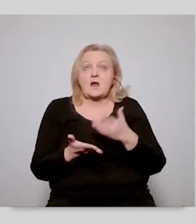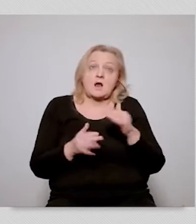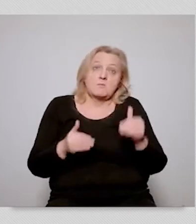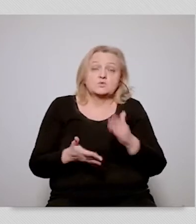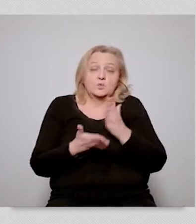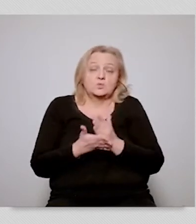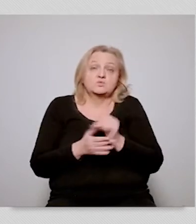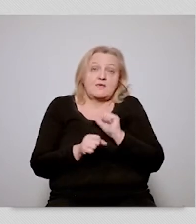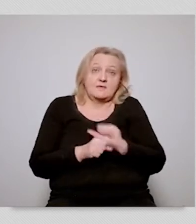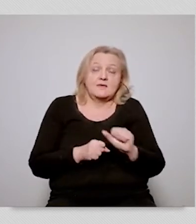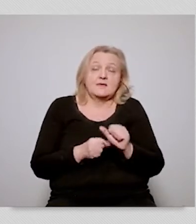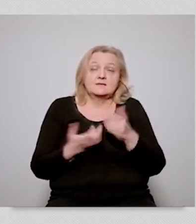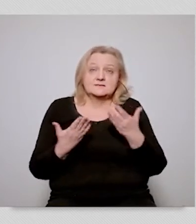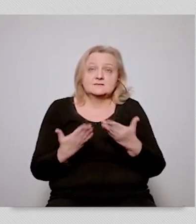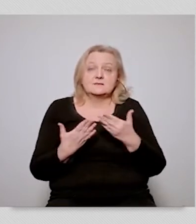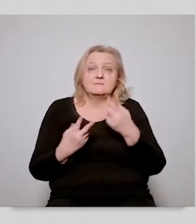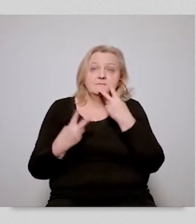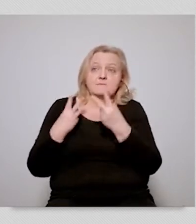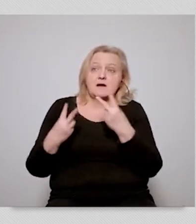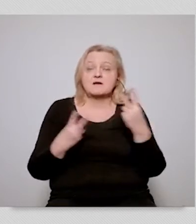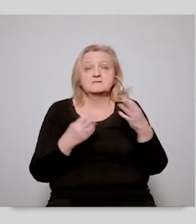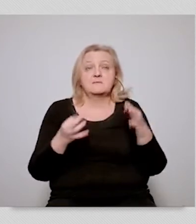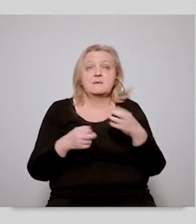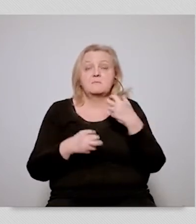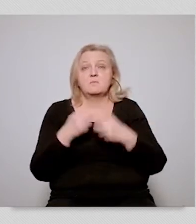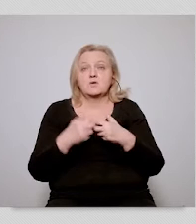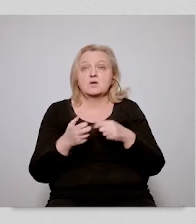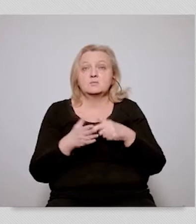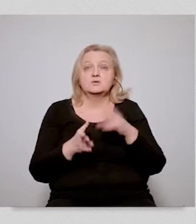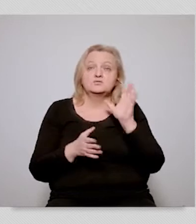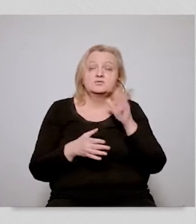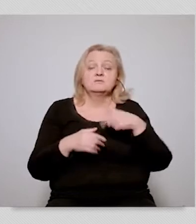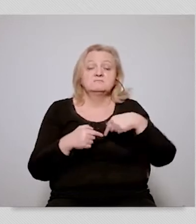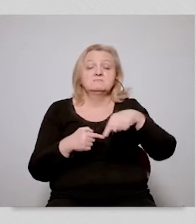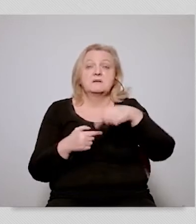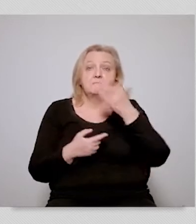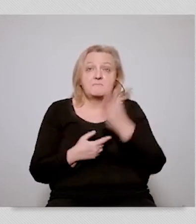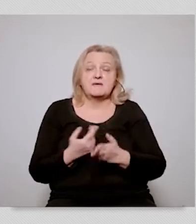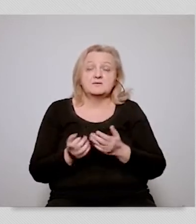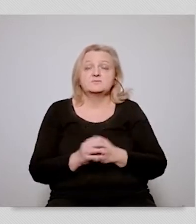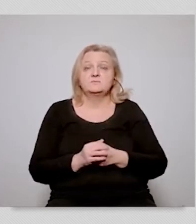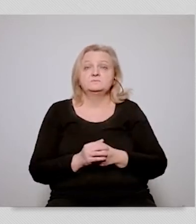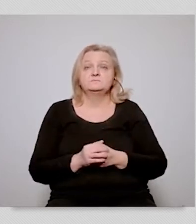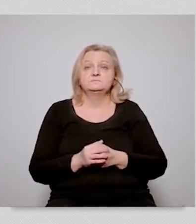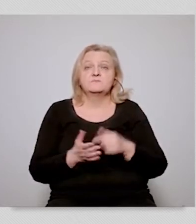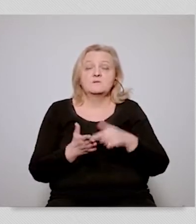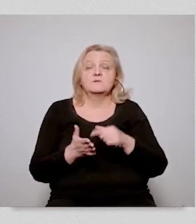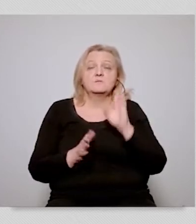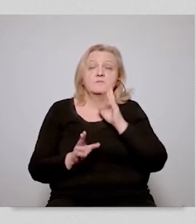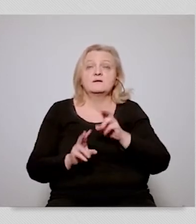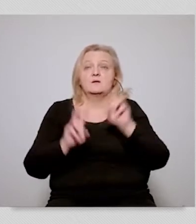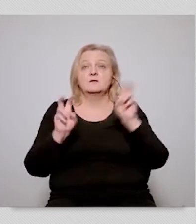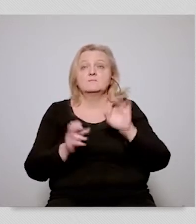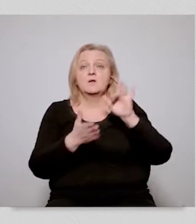są, jak patrzymy na problemy, które są zapowiedzią tego, co nas czeka, no nie wiem, chociażby kryzys w